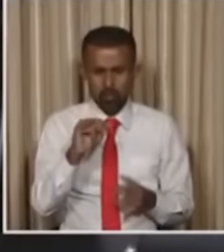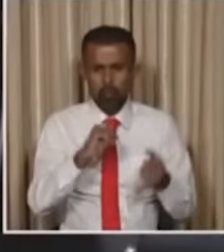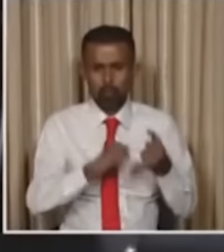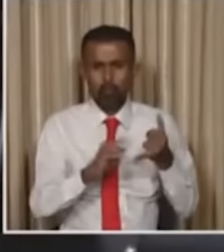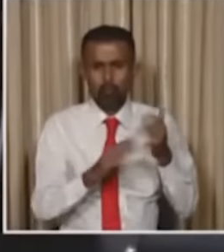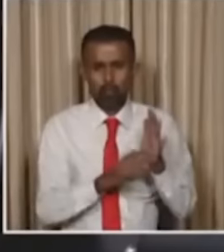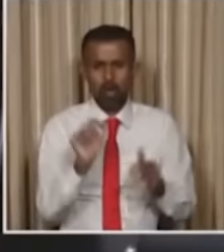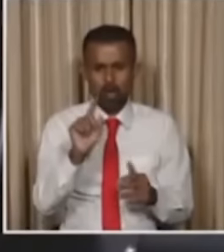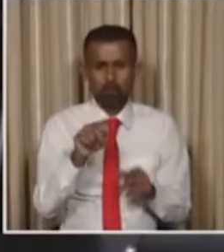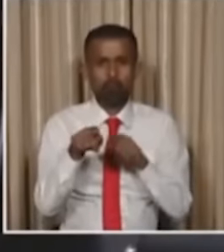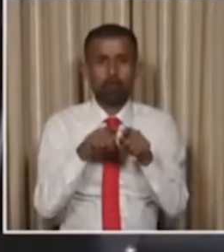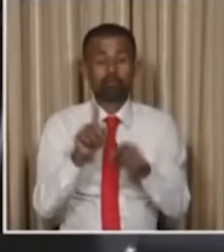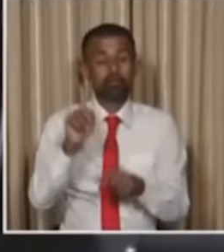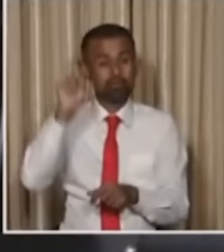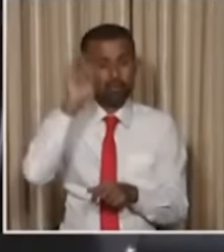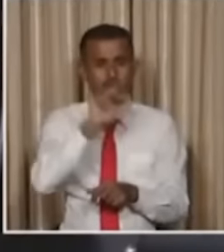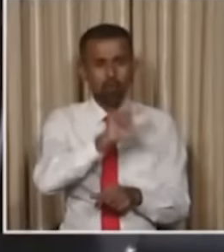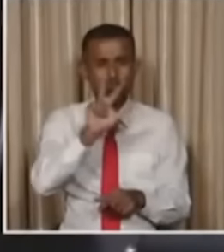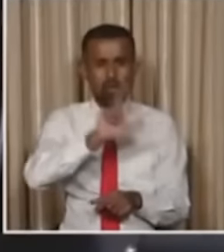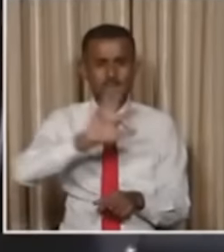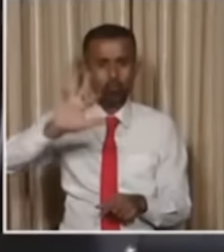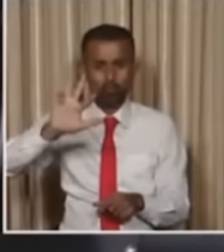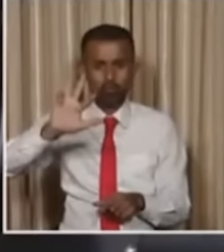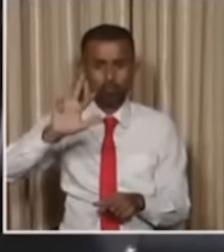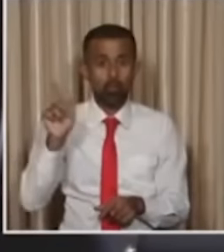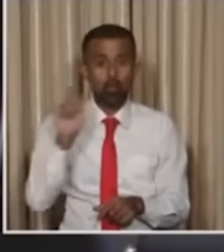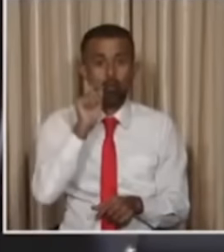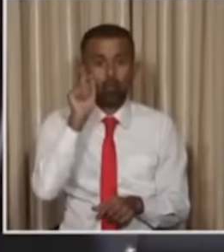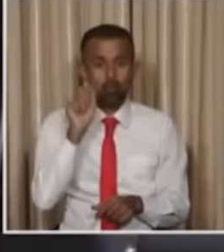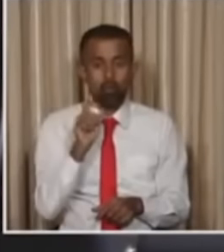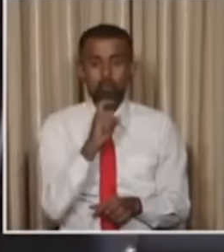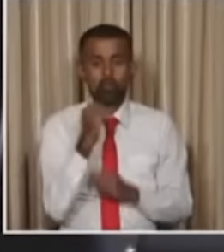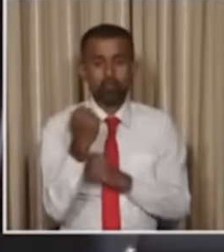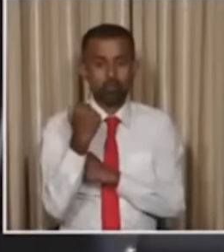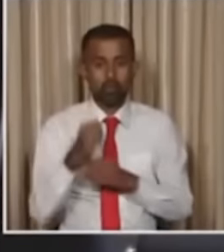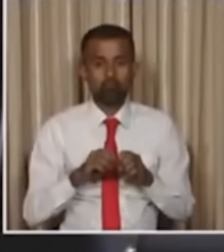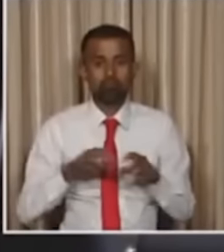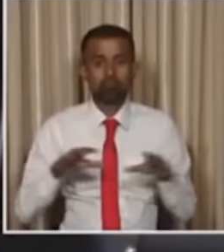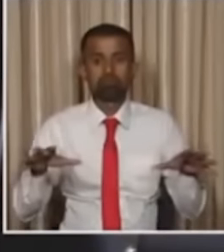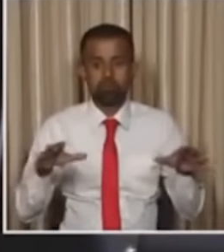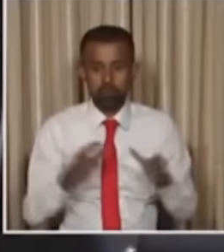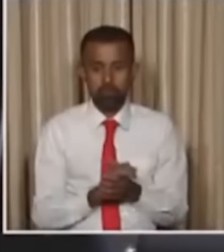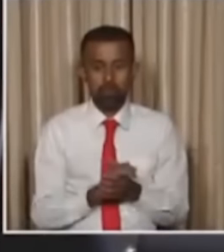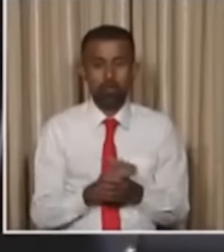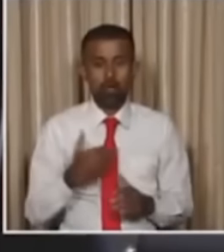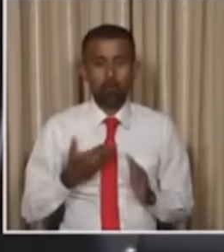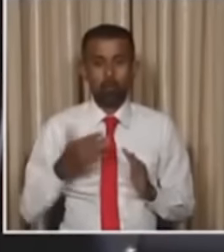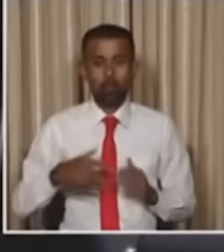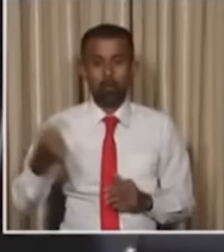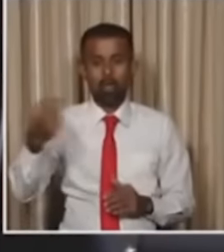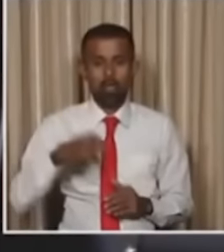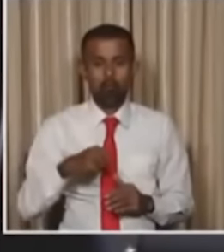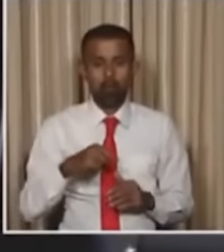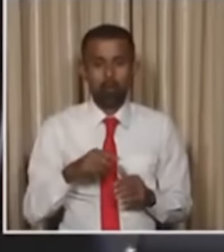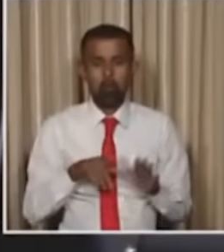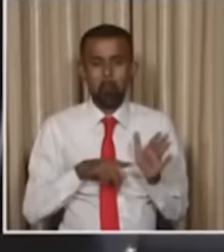සුමනසේන. ඒ කාලේ 88 89 කාලේ ඔහු තමයි ඔය කියන අධිකරණ බලය ක්‍රියාත්මක කරේ. ඔහු අපේ ගමේ ඇවිල්ලා පරණ බෙදුම්